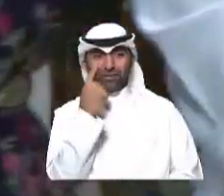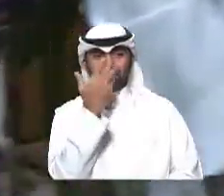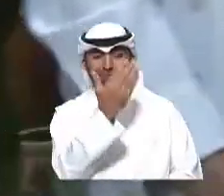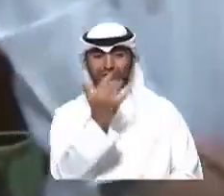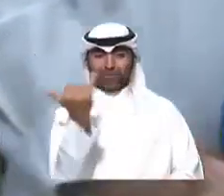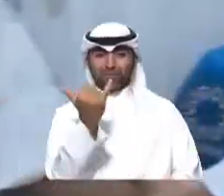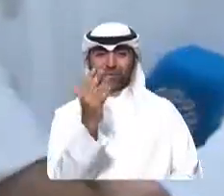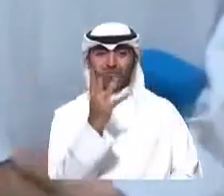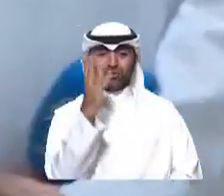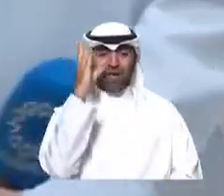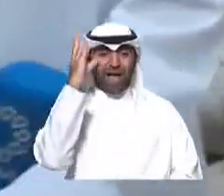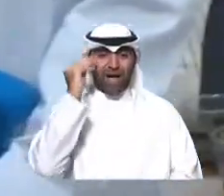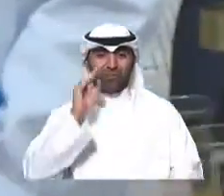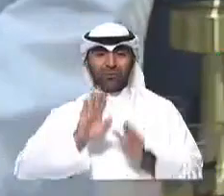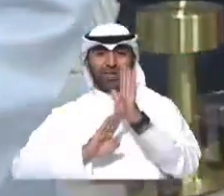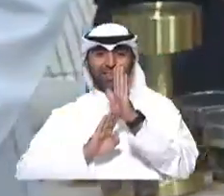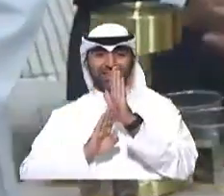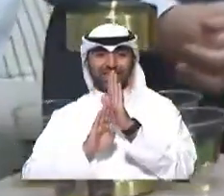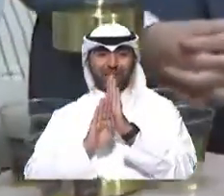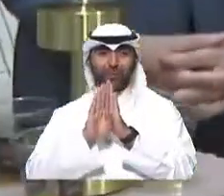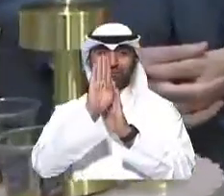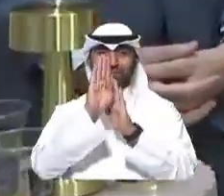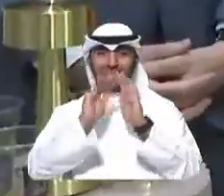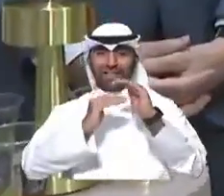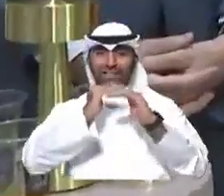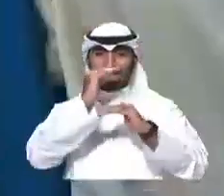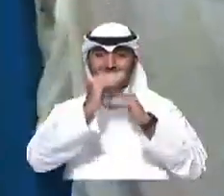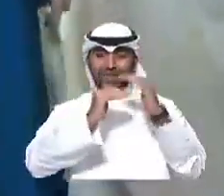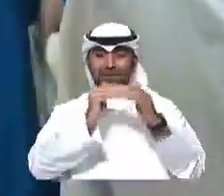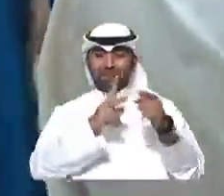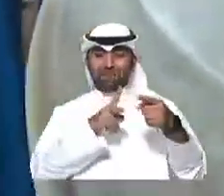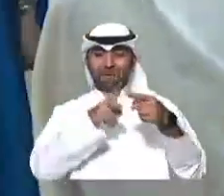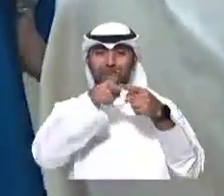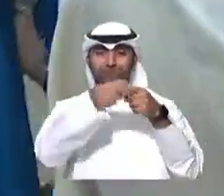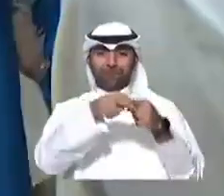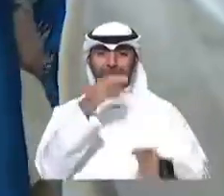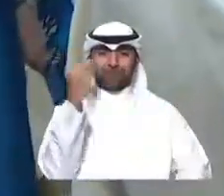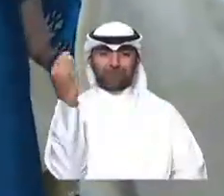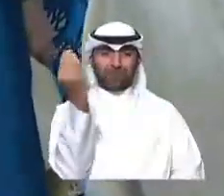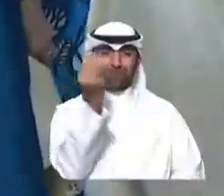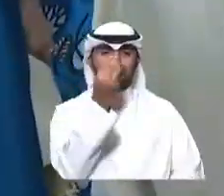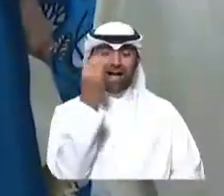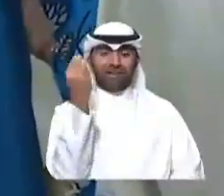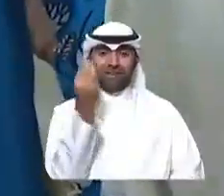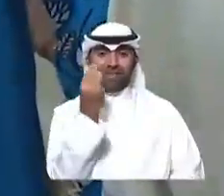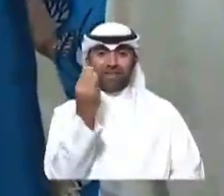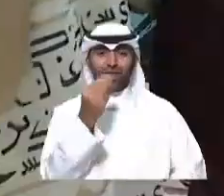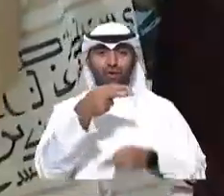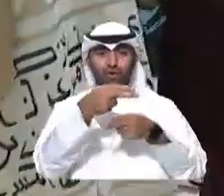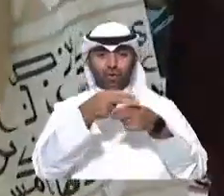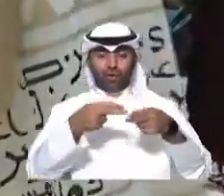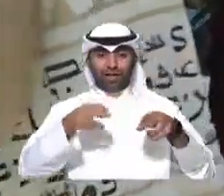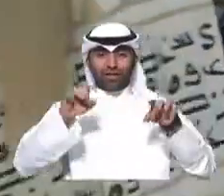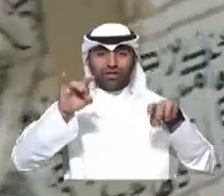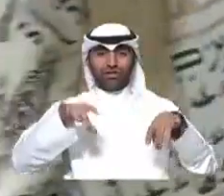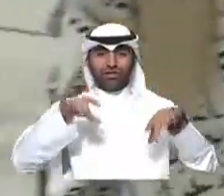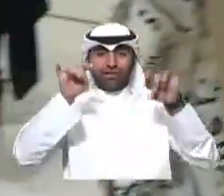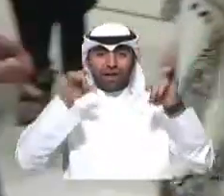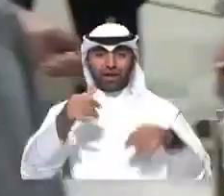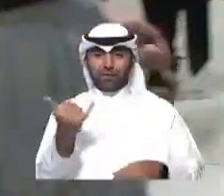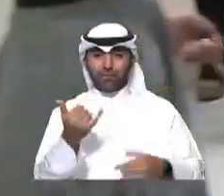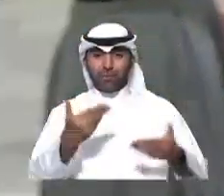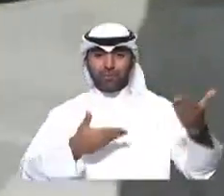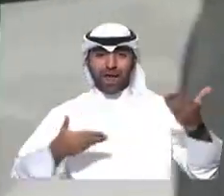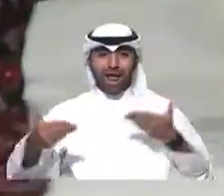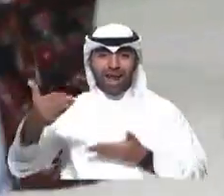للحرف اليدوية كرموز ثقافية قوية وأدوات للإلهام والتعبير الإبداعي لبناء مزيد من